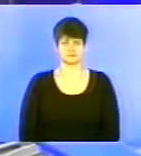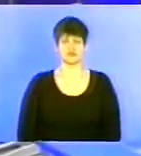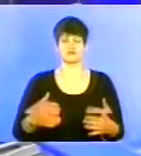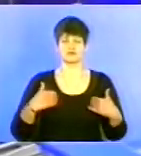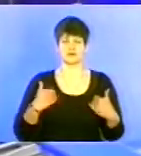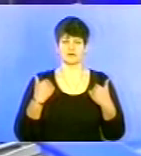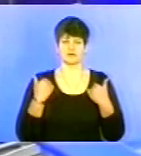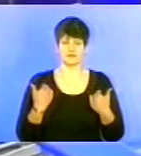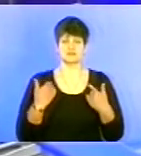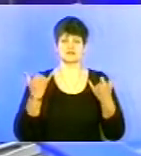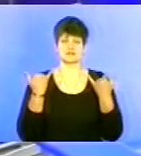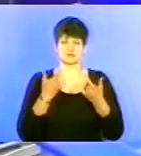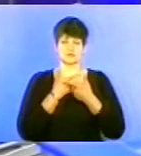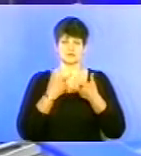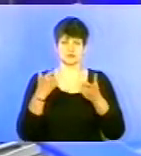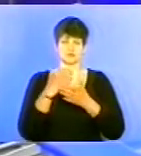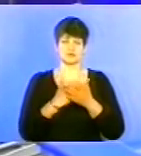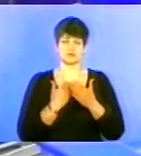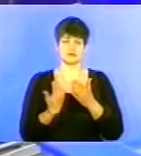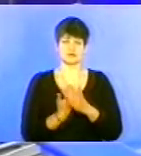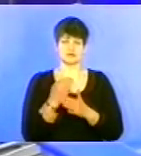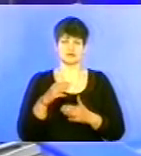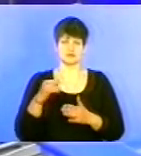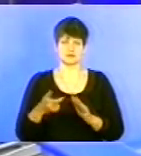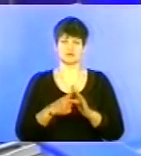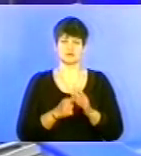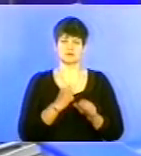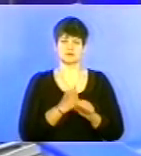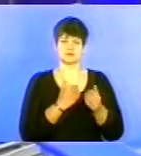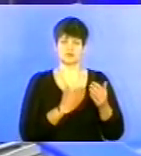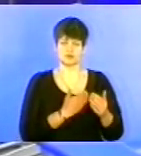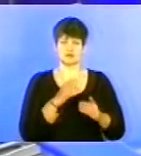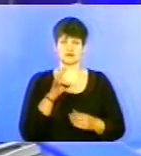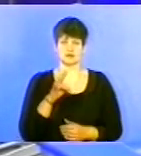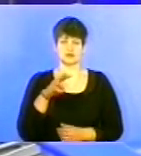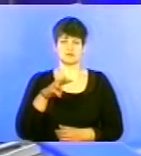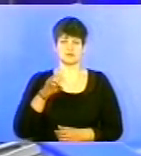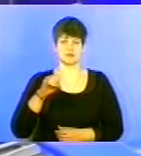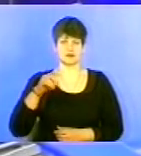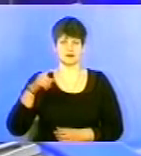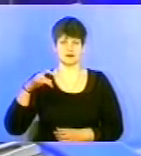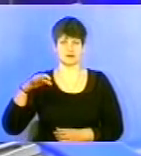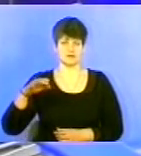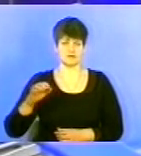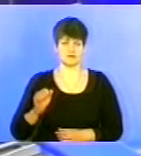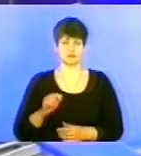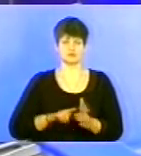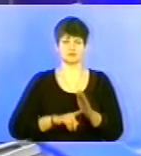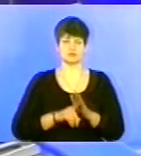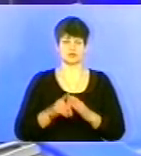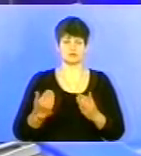Вітаю вас, друзі. В ефірі інформаційна програма «Вісті ТТБ». В студії для вас сьогодні працюю я, ведуча Наталя Михайлієва. Тож розпочинаємо